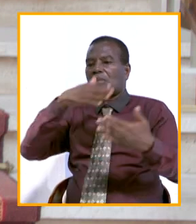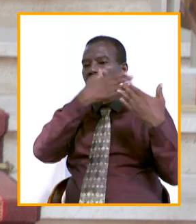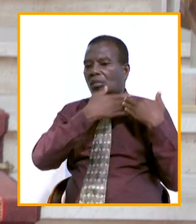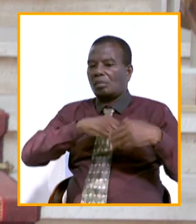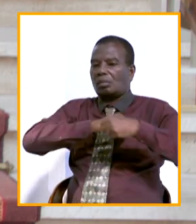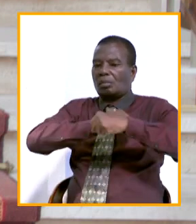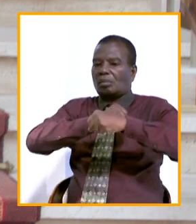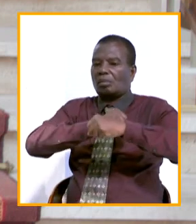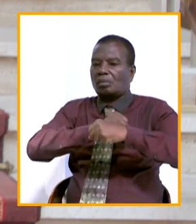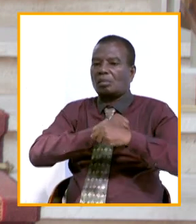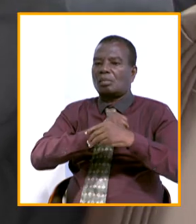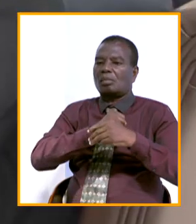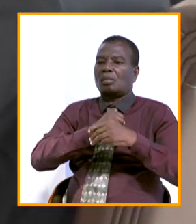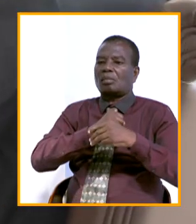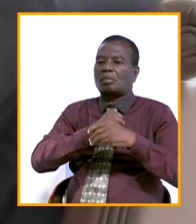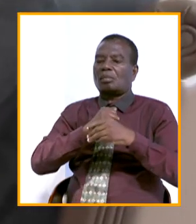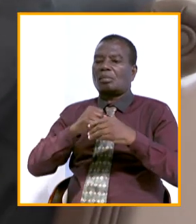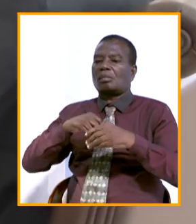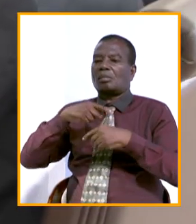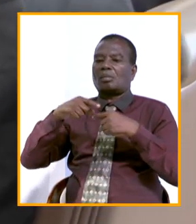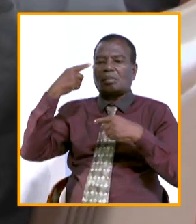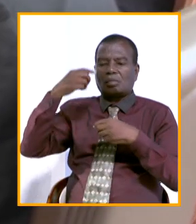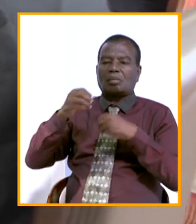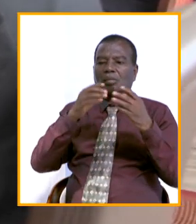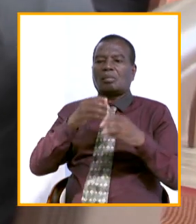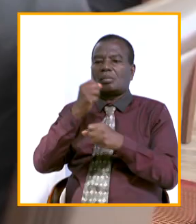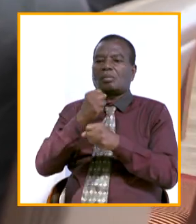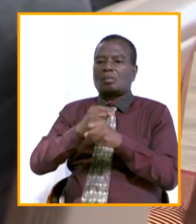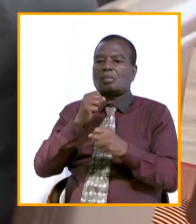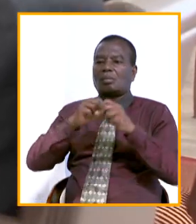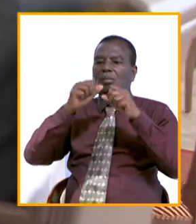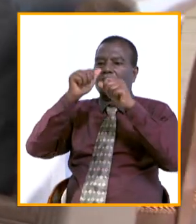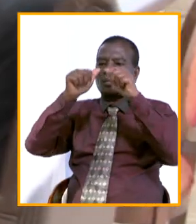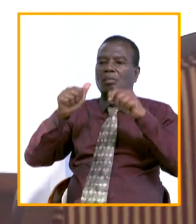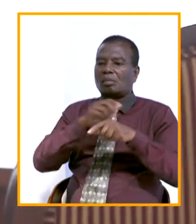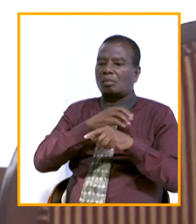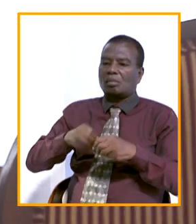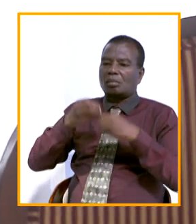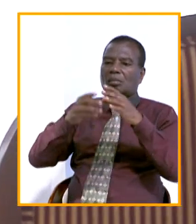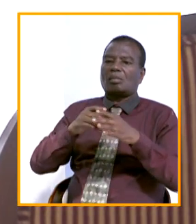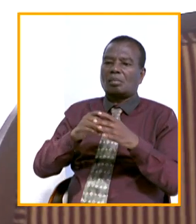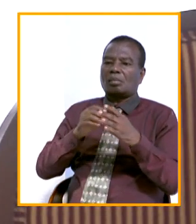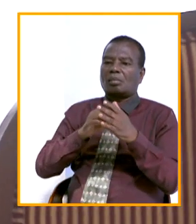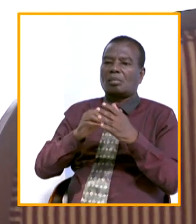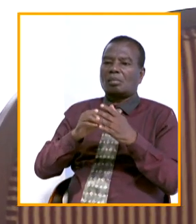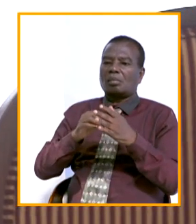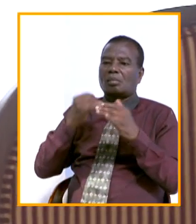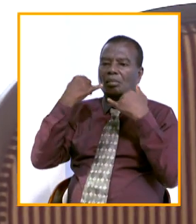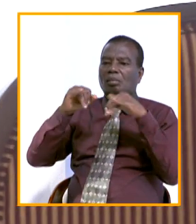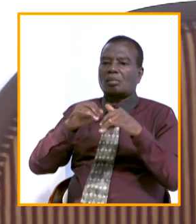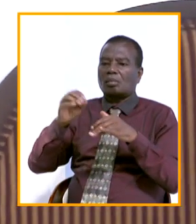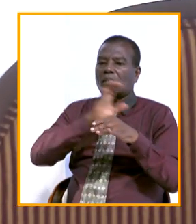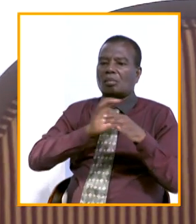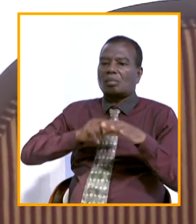de la défense et de la sécurité à l'effet de mettre en œuvre ces stratégies et de rendre compte au Conseil national de